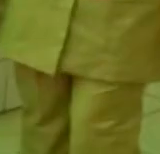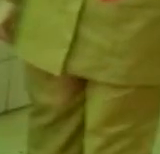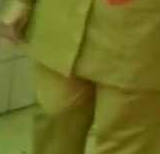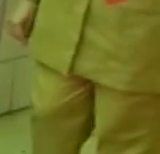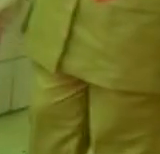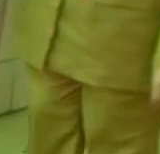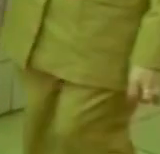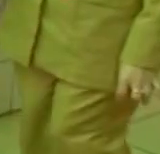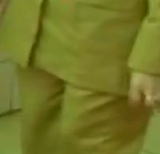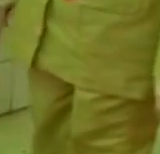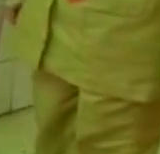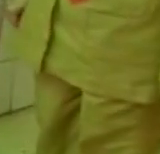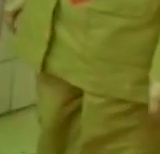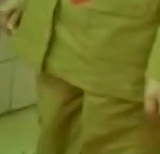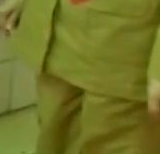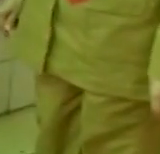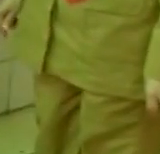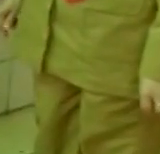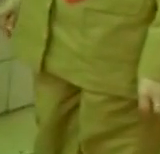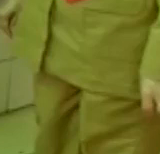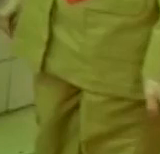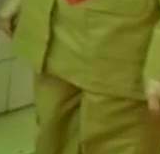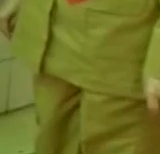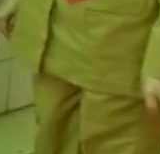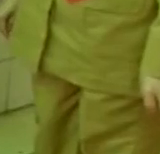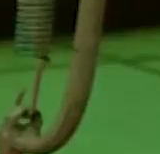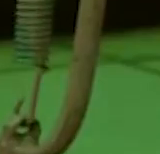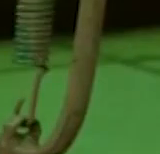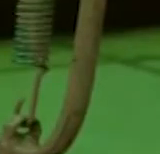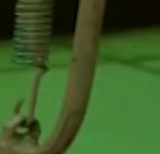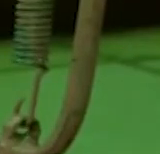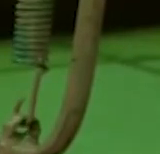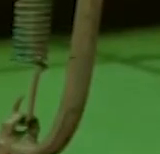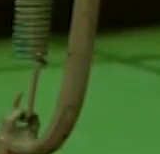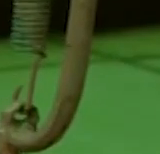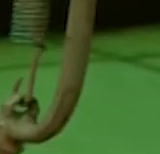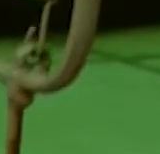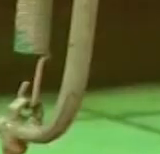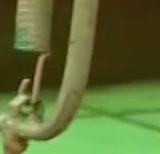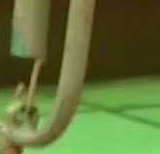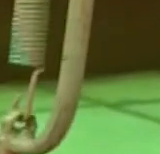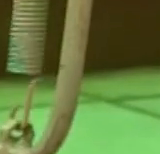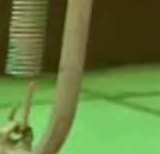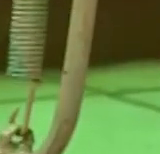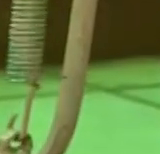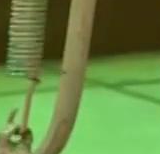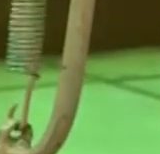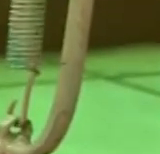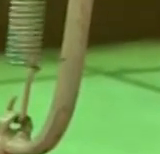minta surat izin dari orang tua ya atrust kami juga menyiapkan perang fun untuk